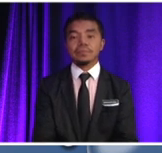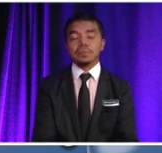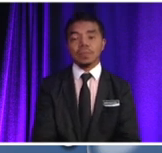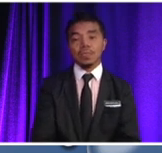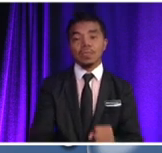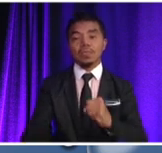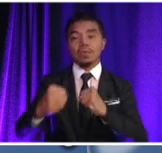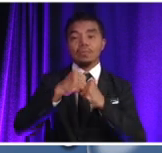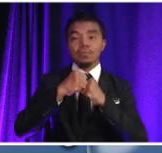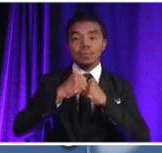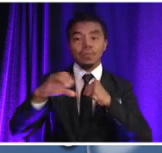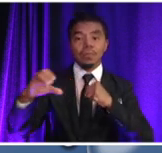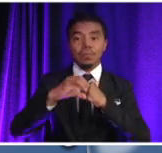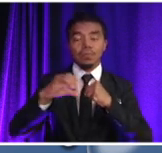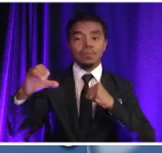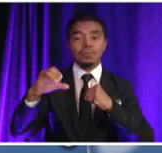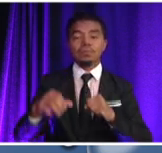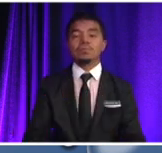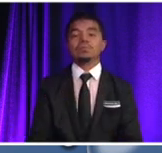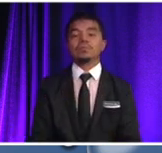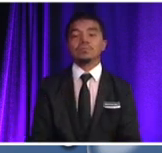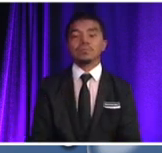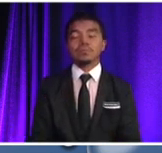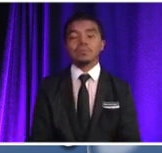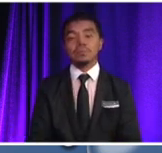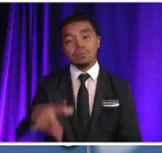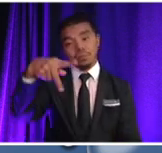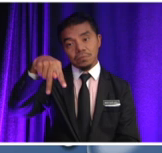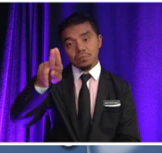ya Ada 4 yaitu publicity